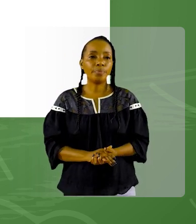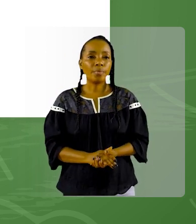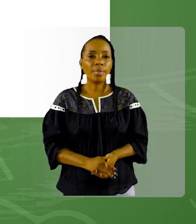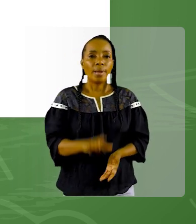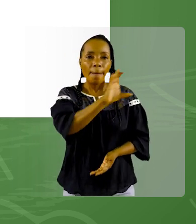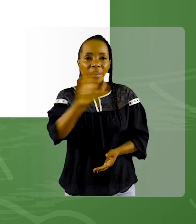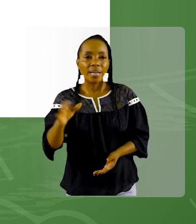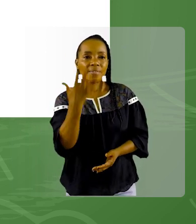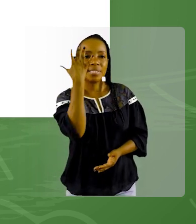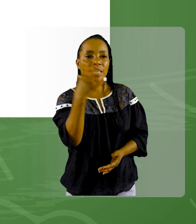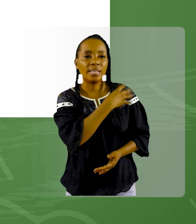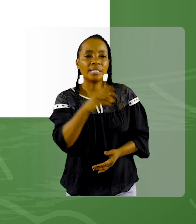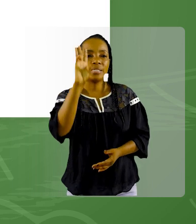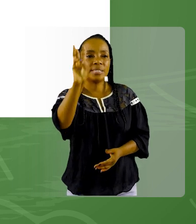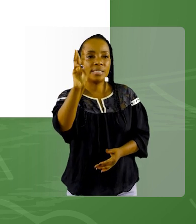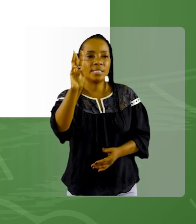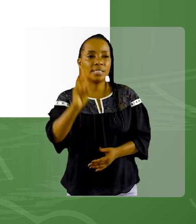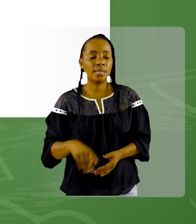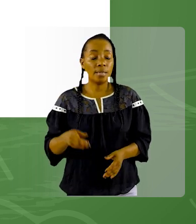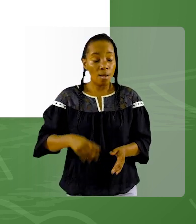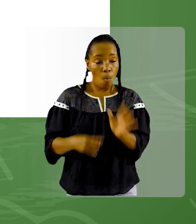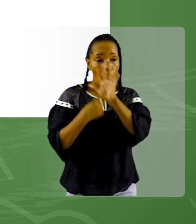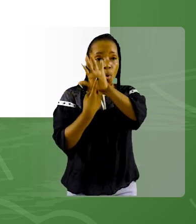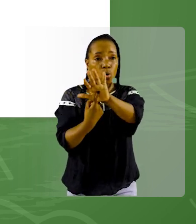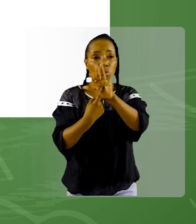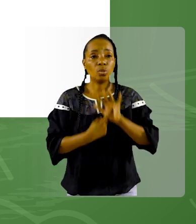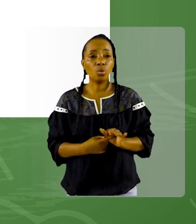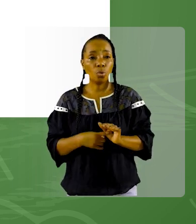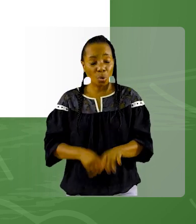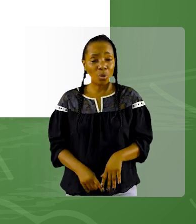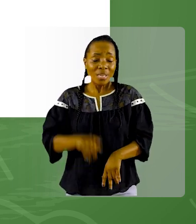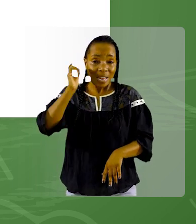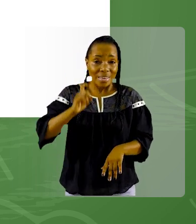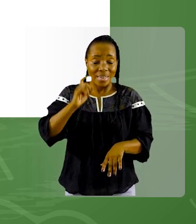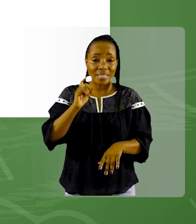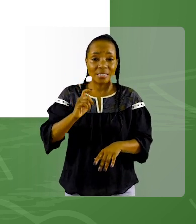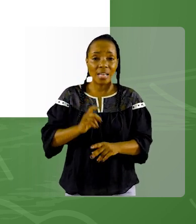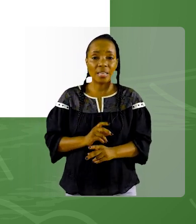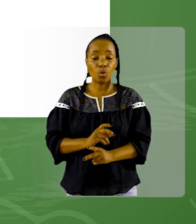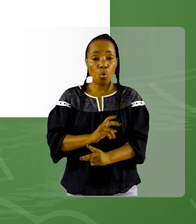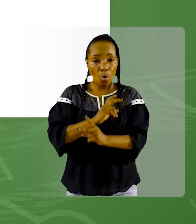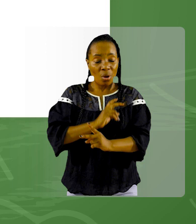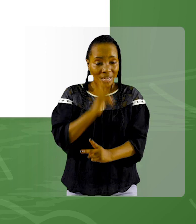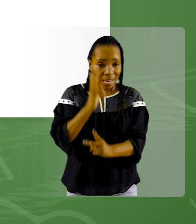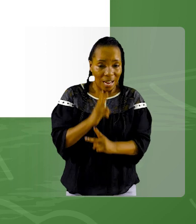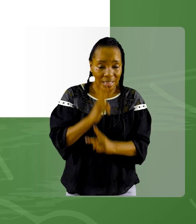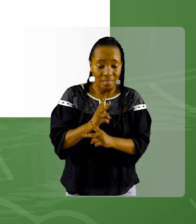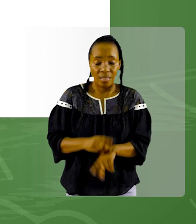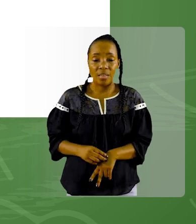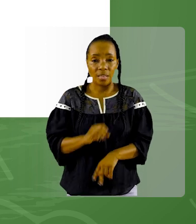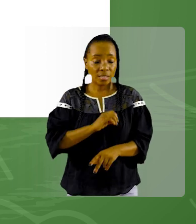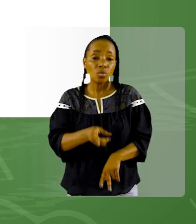Les paragraphes 5 et 6 développent l'idée, la nécessité de préserver son authenticité dans ce monde de